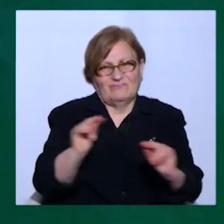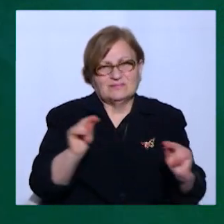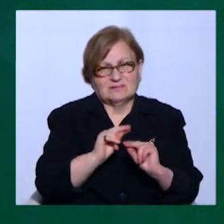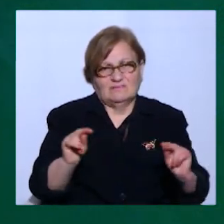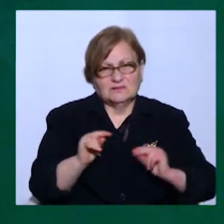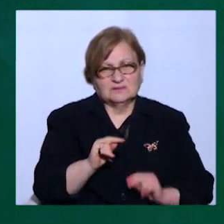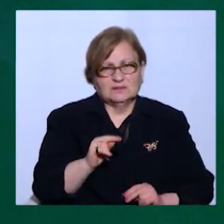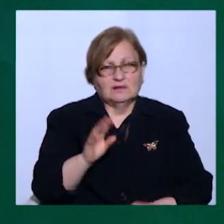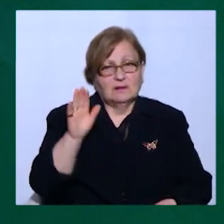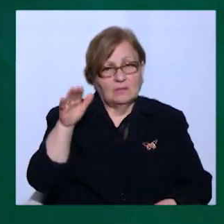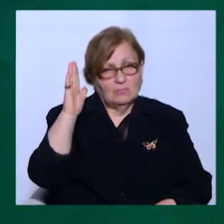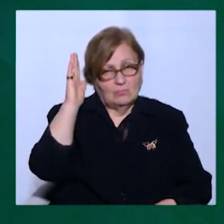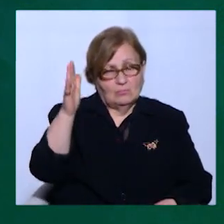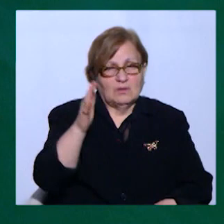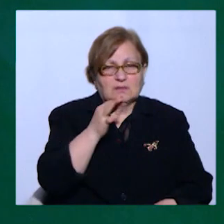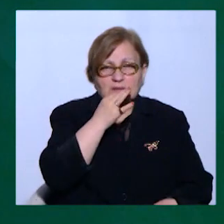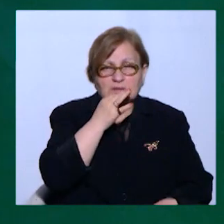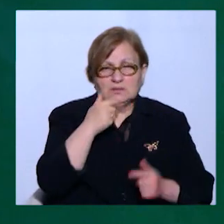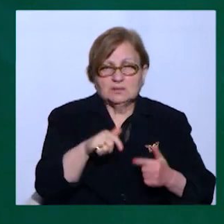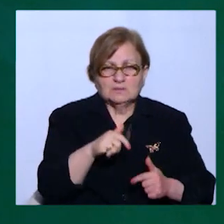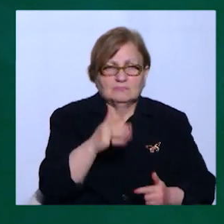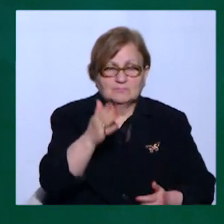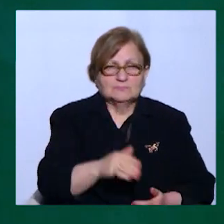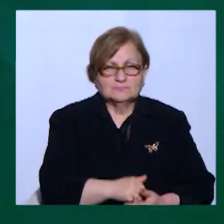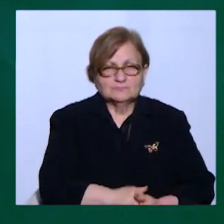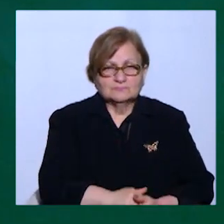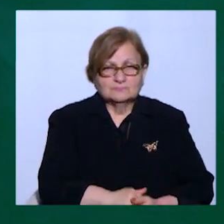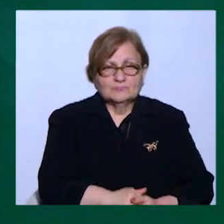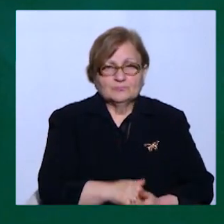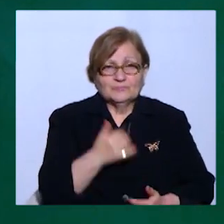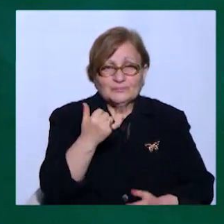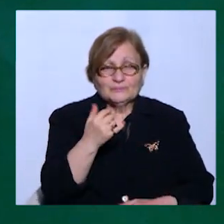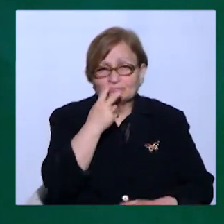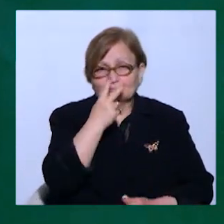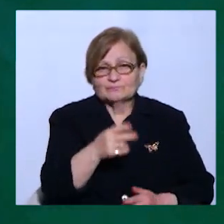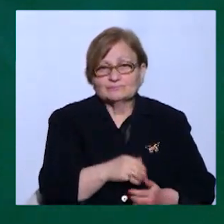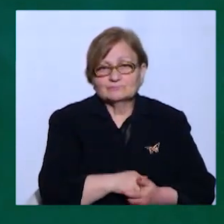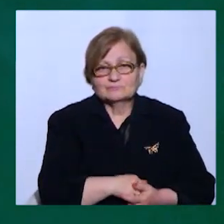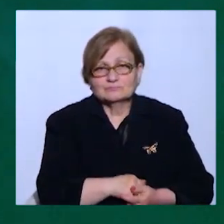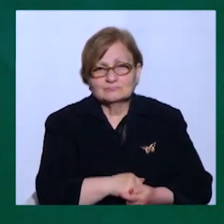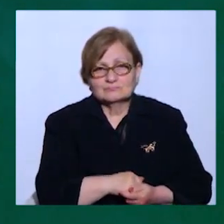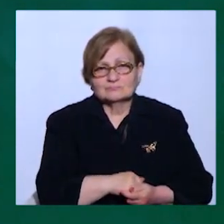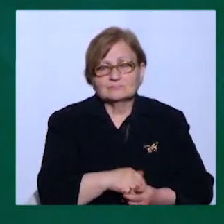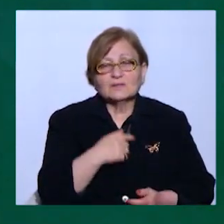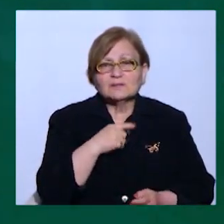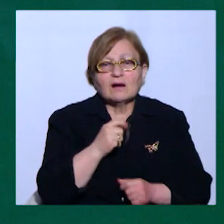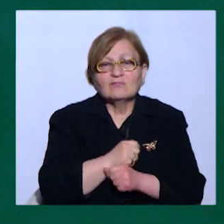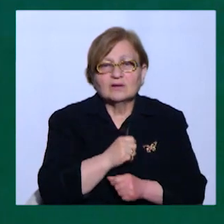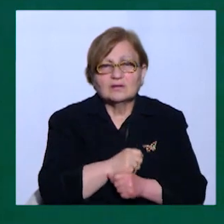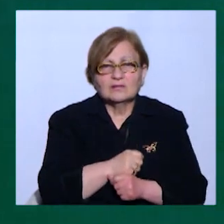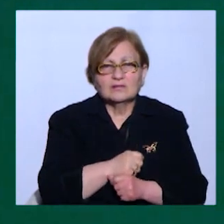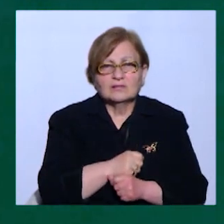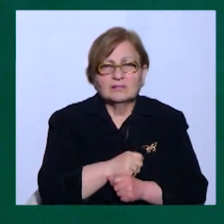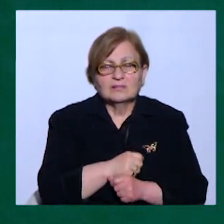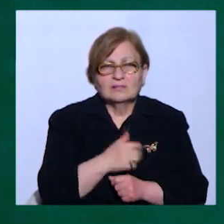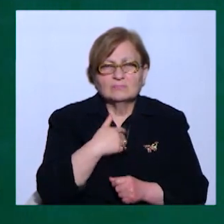ესეც მოგიწევთ ყოველთვის რაღაც გამოსთვის ზათ იქნებით. მაგრამ ეს აი ხედავთ რა გავაკეთე მე.